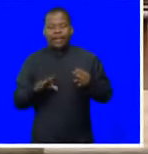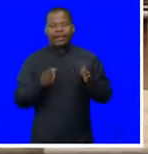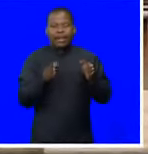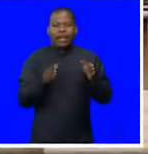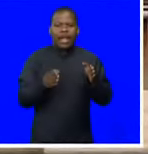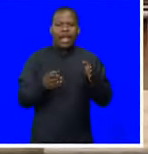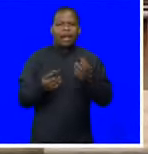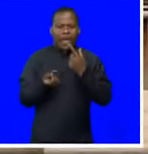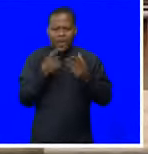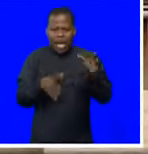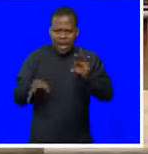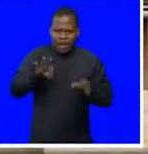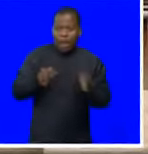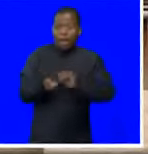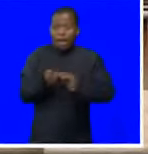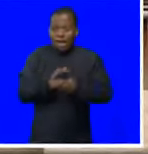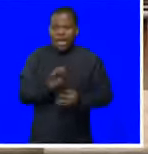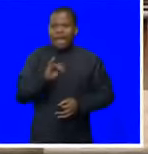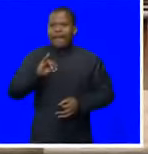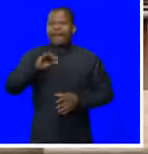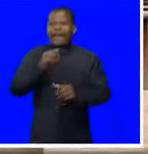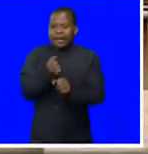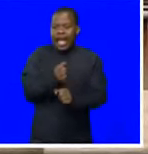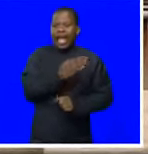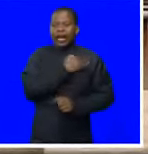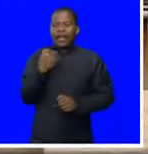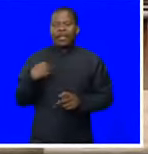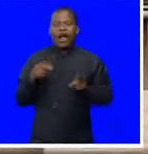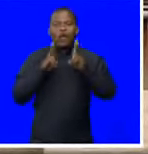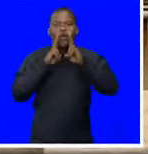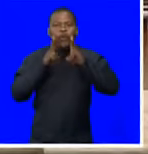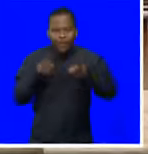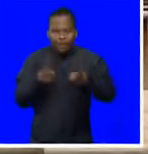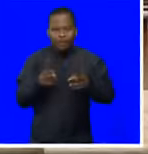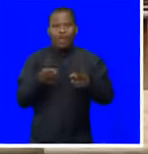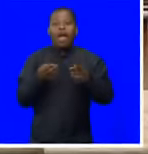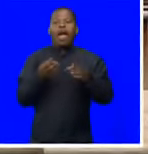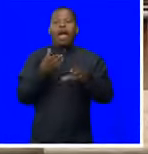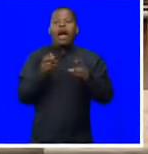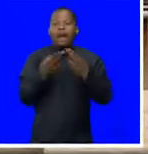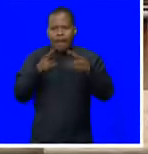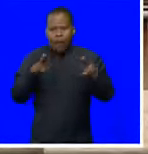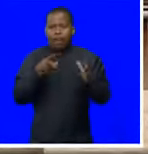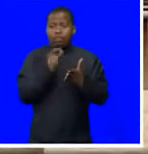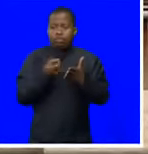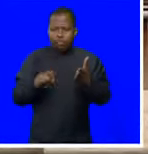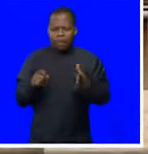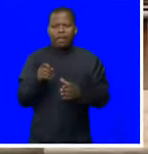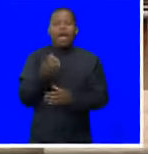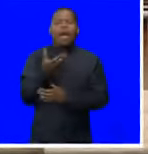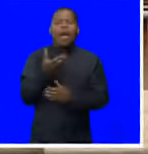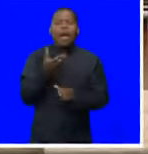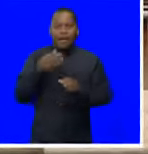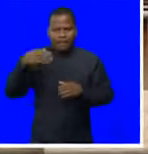temithi. Elanga lekucala ke indvuna ivakashele ke mapalane wetangaphandle even laseBangladesh